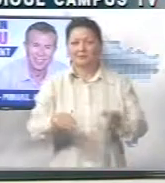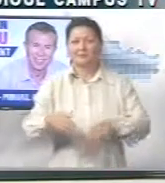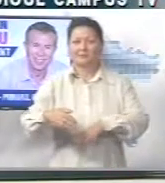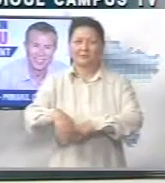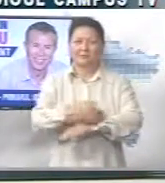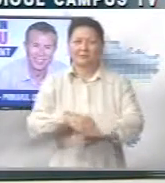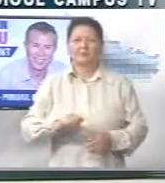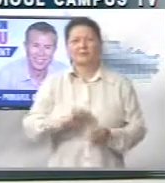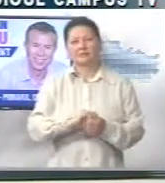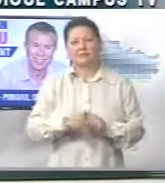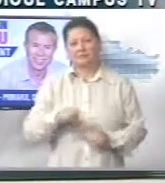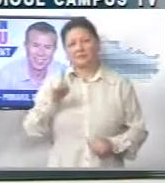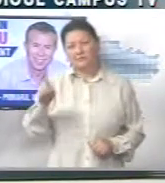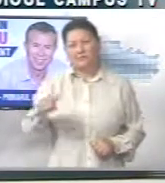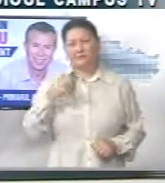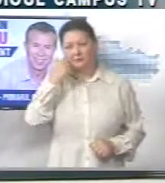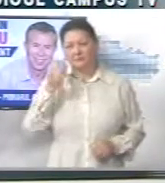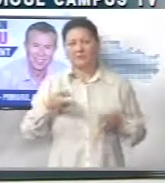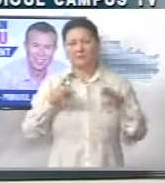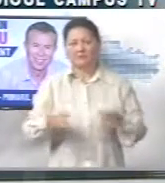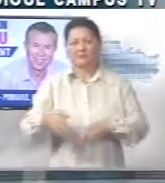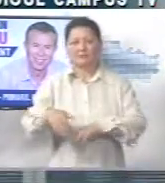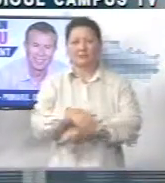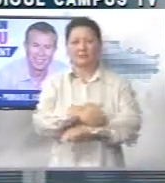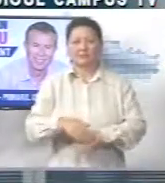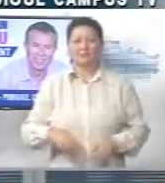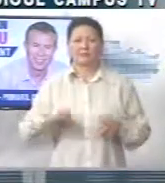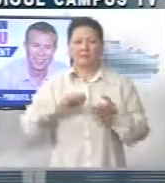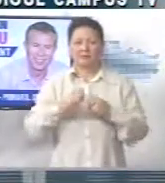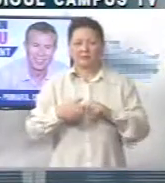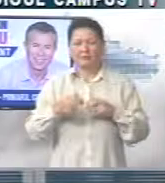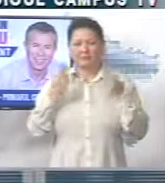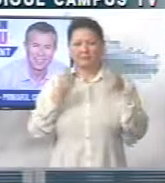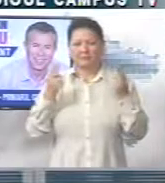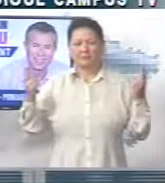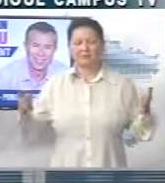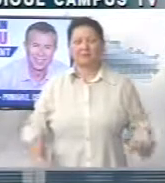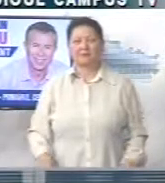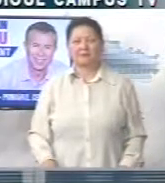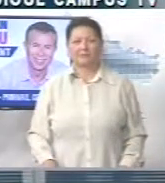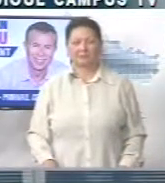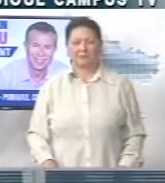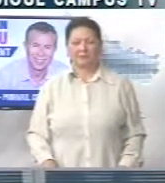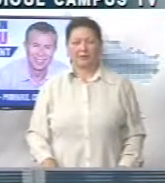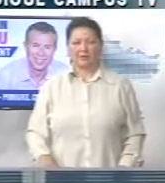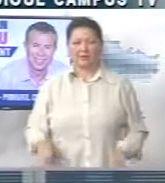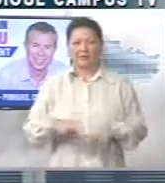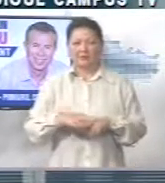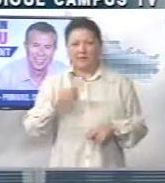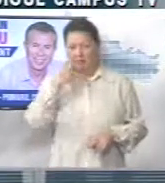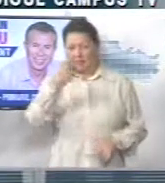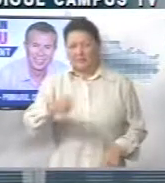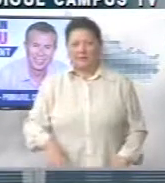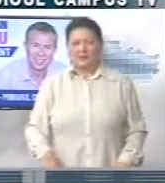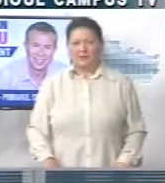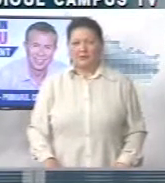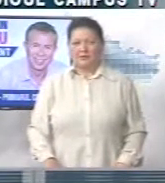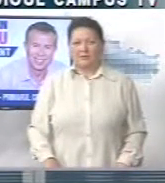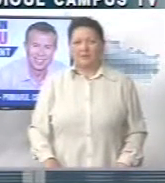opriți dumneavoastră pe stradă? Problemele cele mai importante, și așa cum le vedem și noi, un oraș nu se